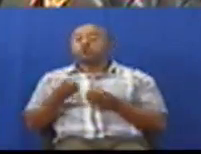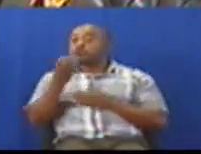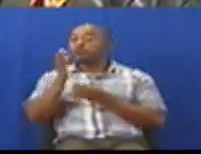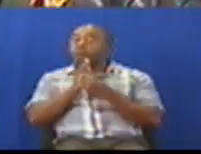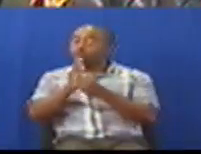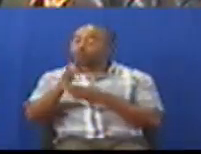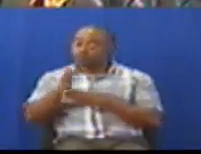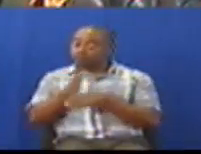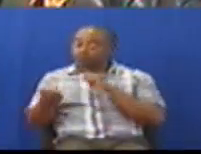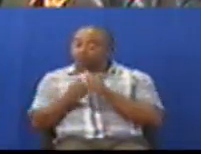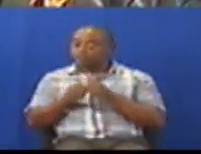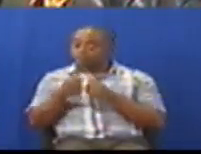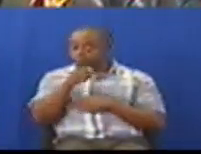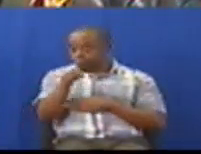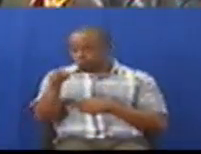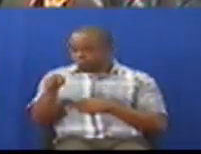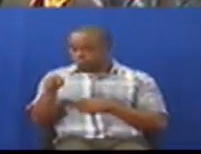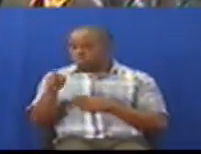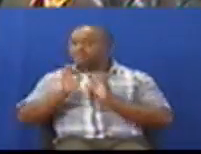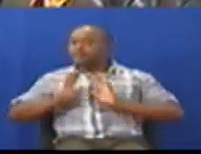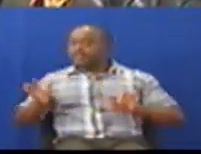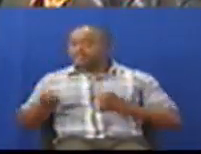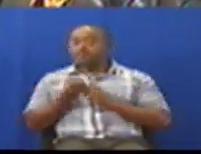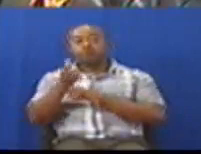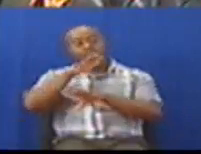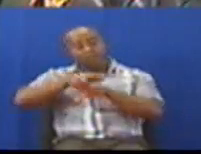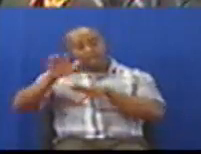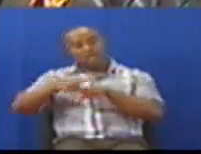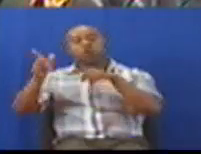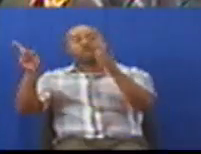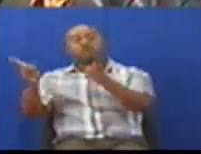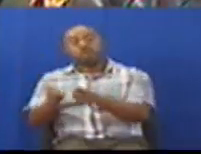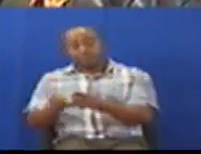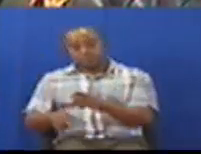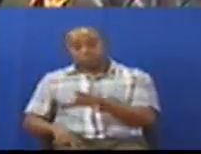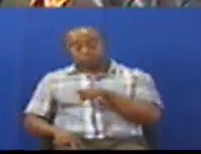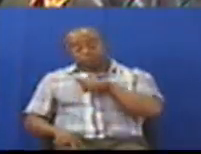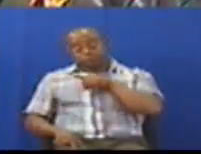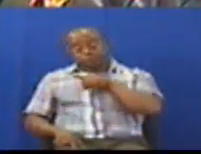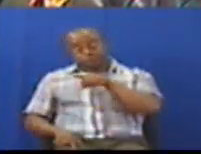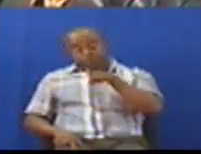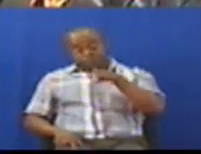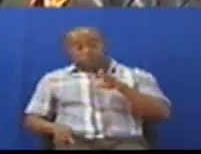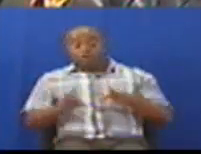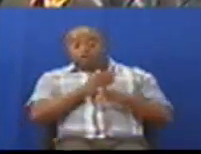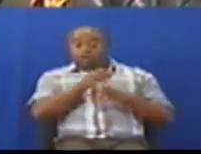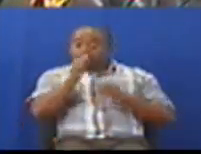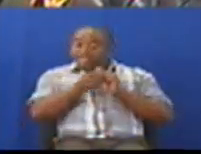juu ya jambo hilo, lakini nilitoa maelezo kwa kifupi kwamba jambo hilo alilolisema